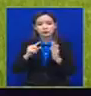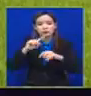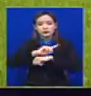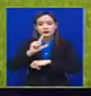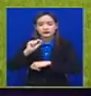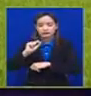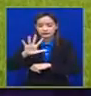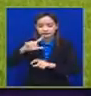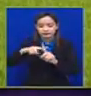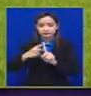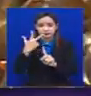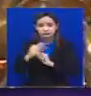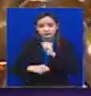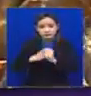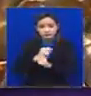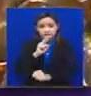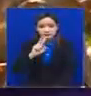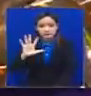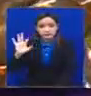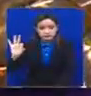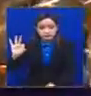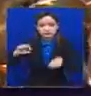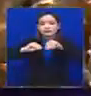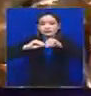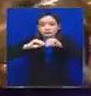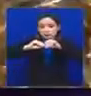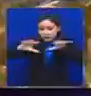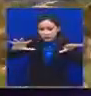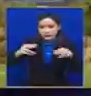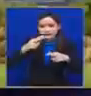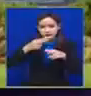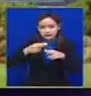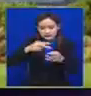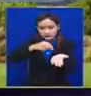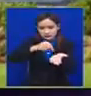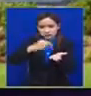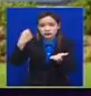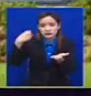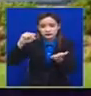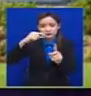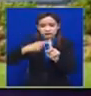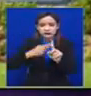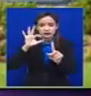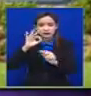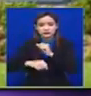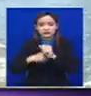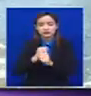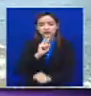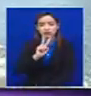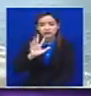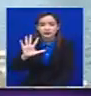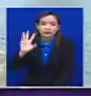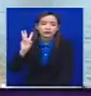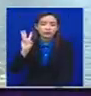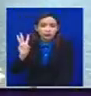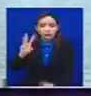ม2559ประกาศในราชกิจจานุเบกษาลงวันที่10กันยายน2556ช่วงปลายรัฐบาลนางสาว